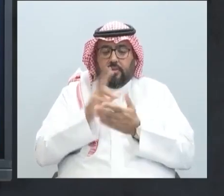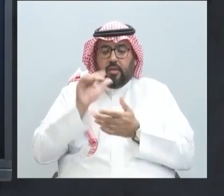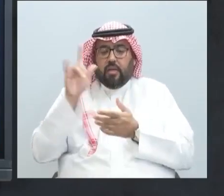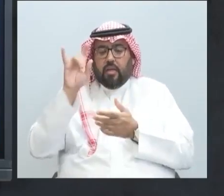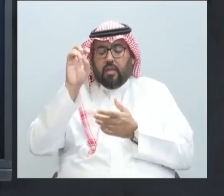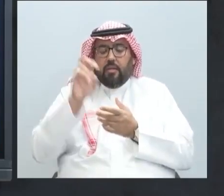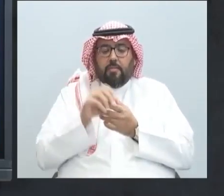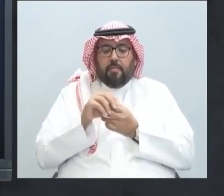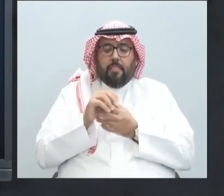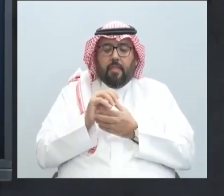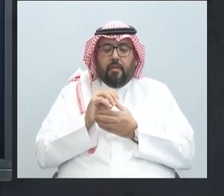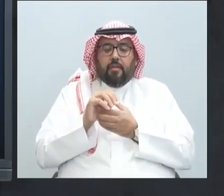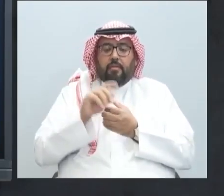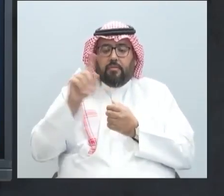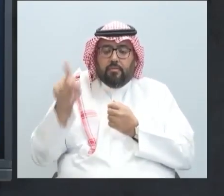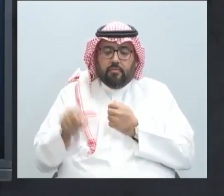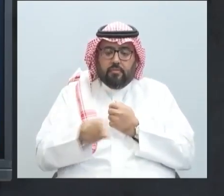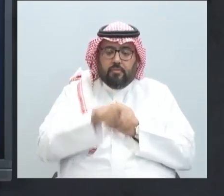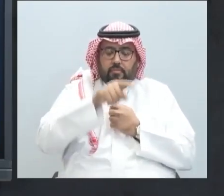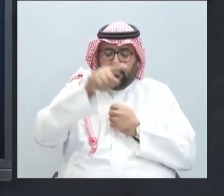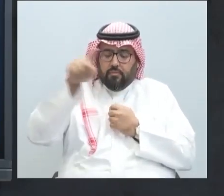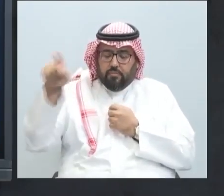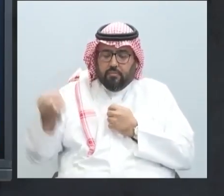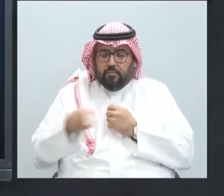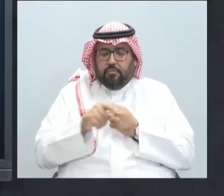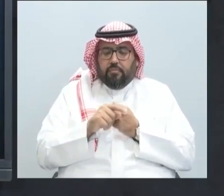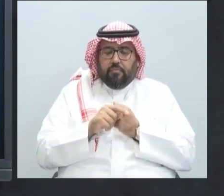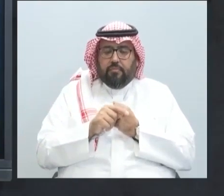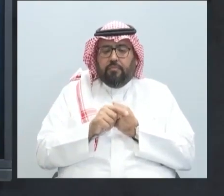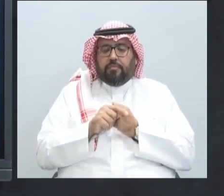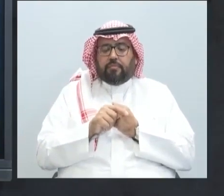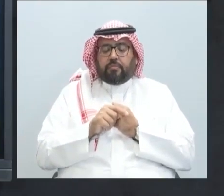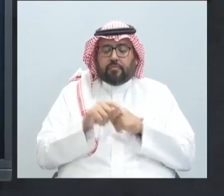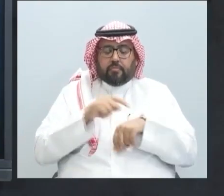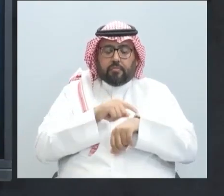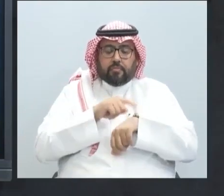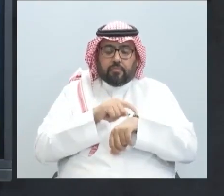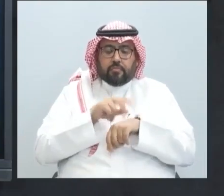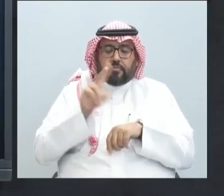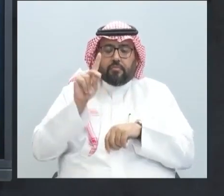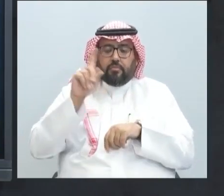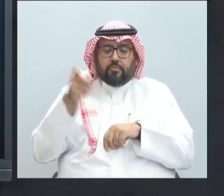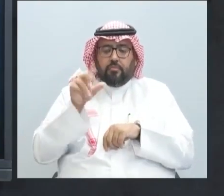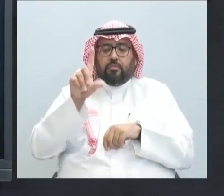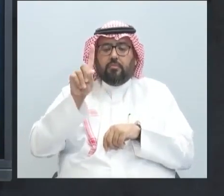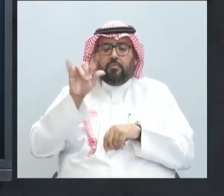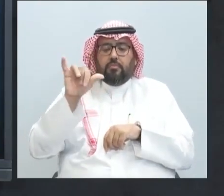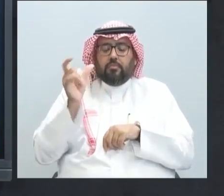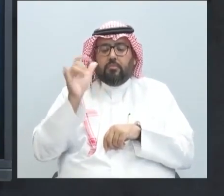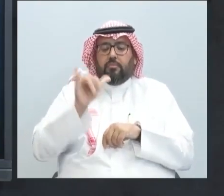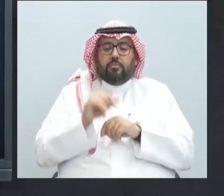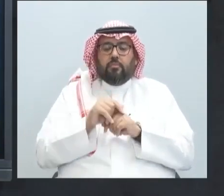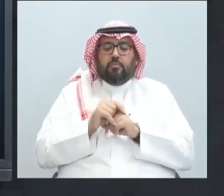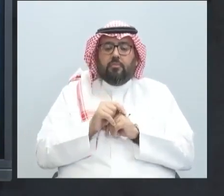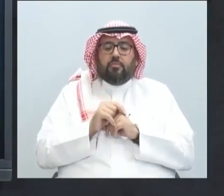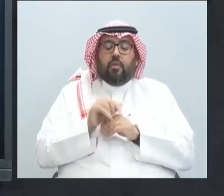تبدا تستعد للانقسام التالي هذه كل هذه المده الزمنيه اسميناها بالطور البيني الذي تحدث فيه ثلاث مراحل